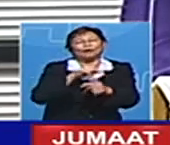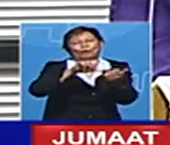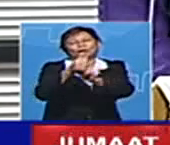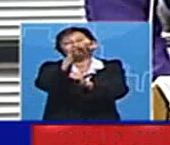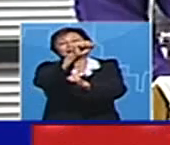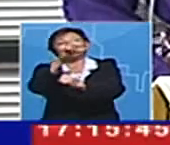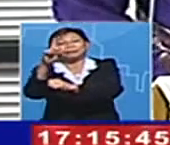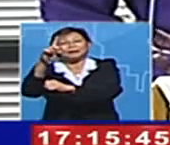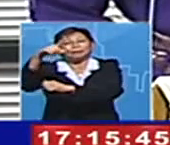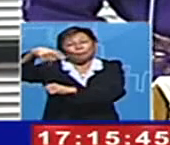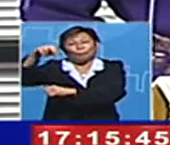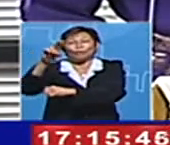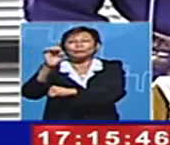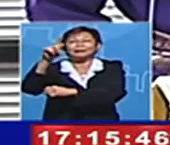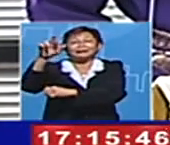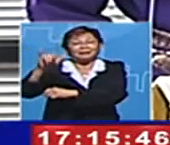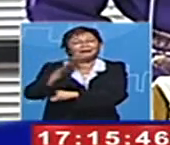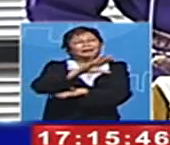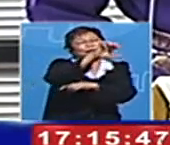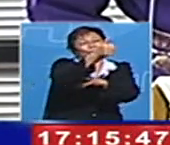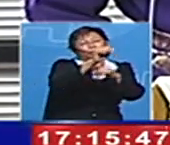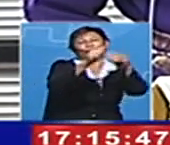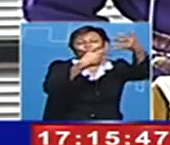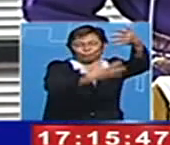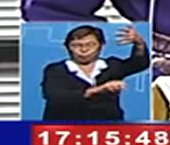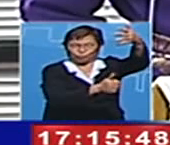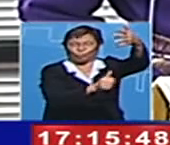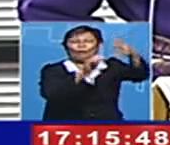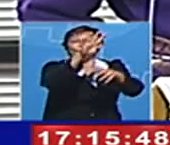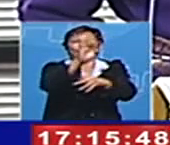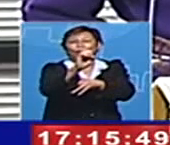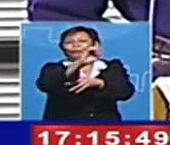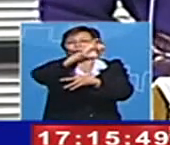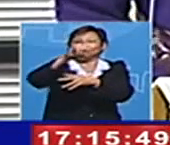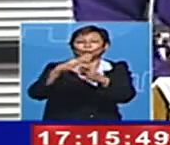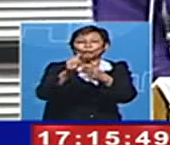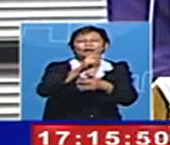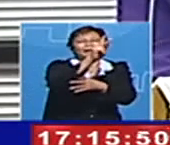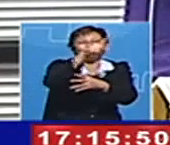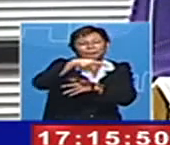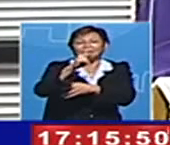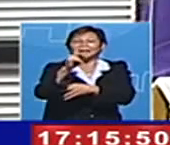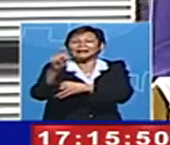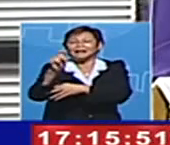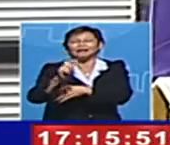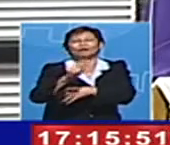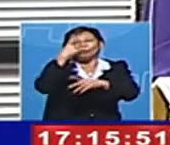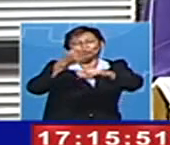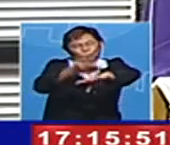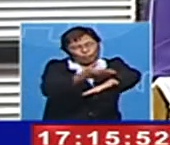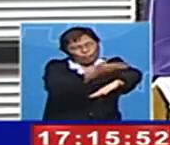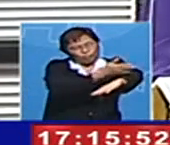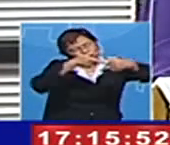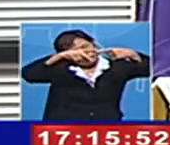dby properti dan ke-10 memperuntukkan R4 juta di bawah kpkt bagi pemulihan